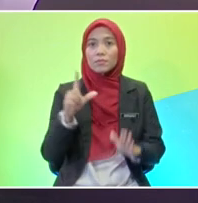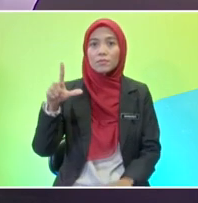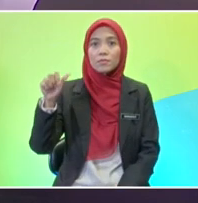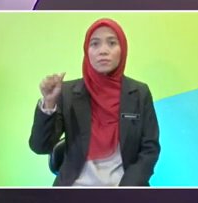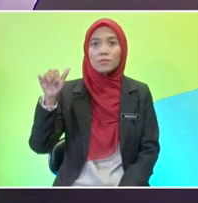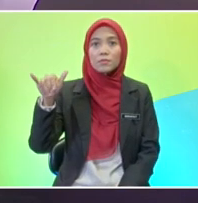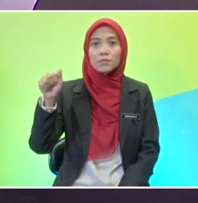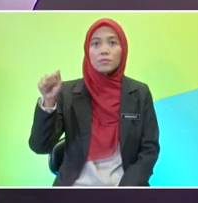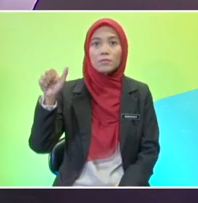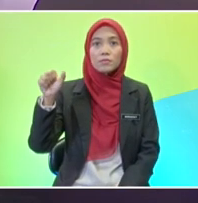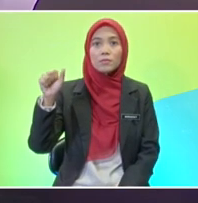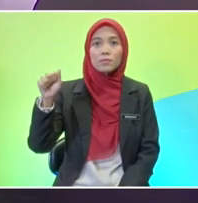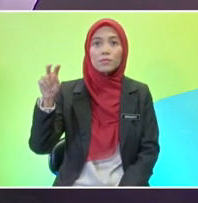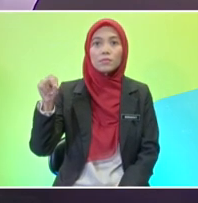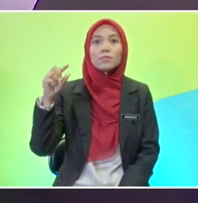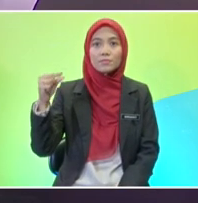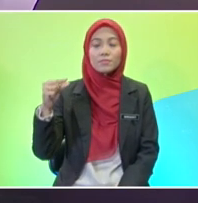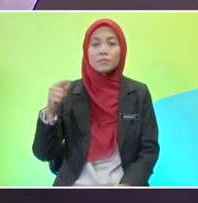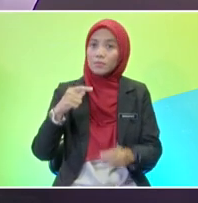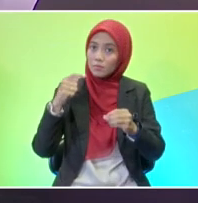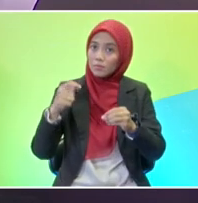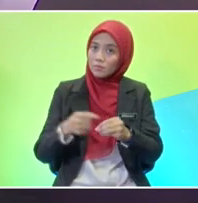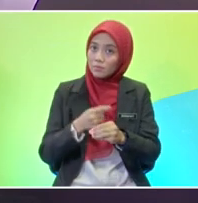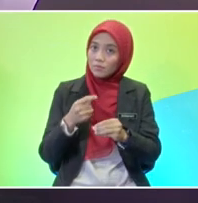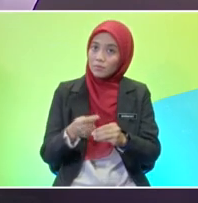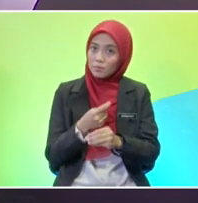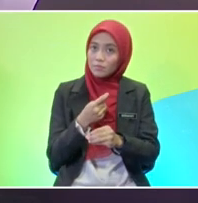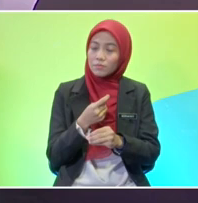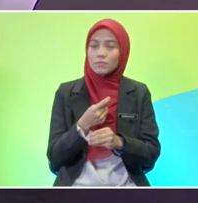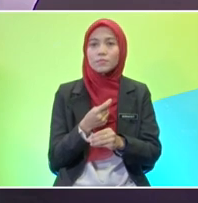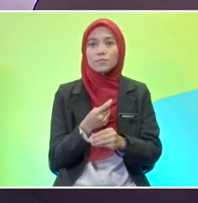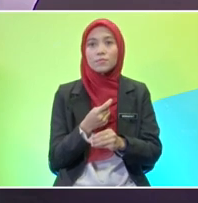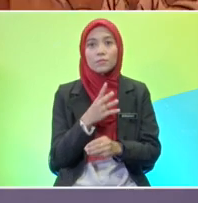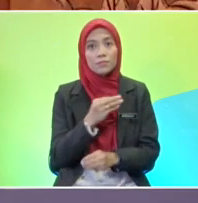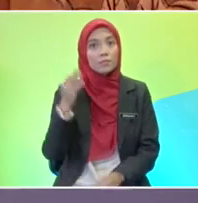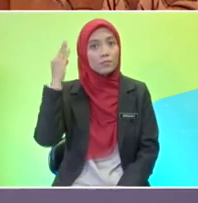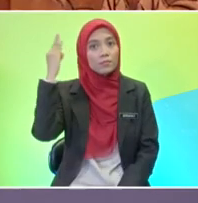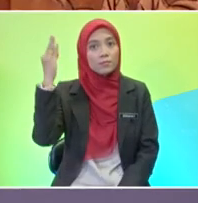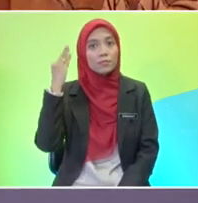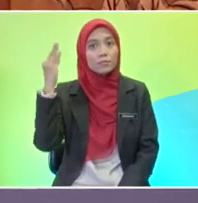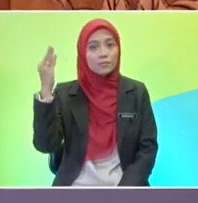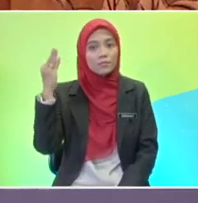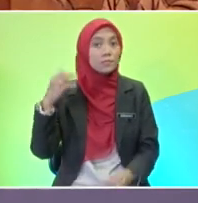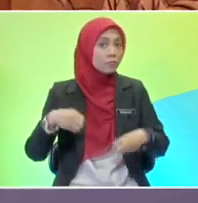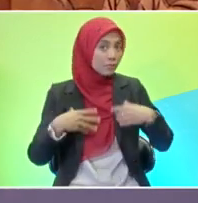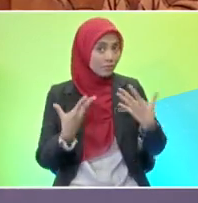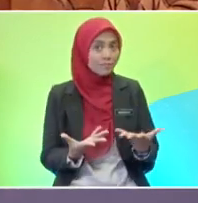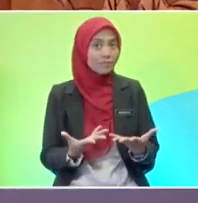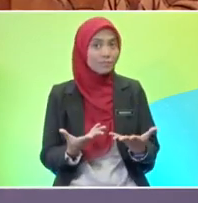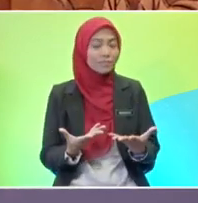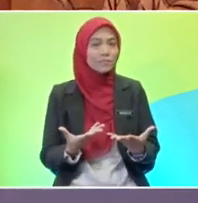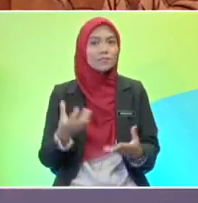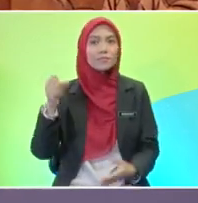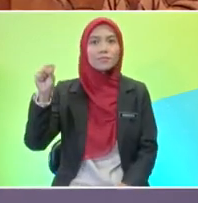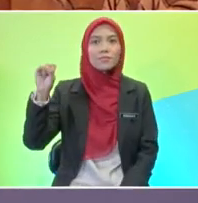ukiran tembok timbus dan kita akan mempelajari ada falsafah dan juga bagaimana Silet untuk